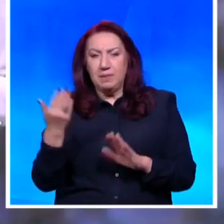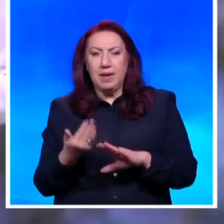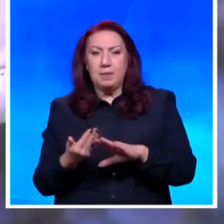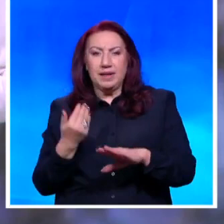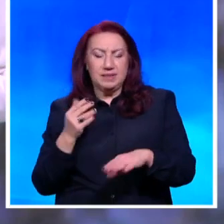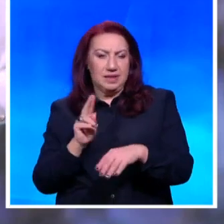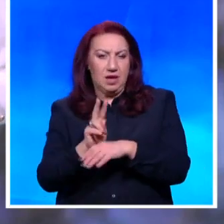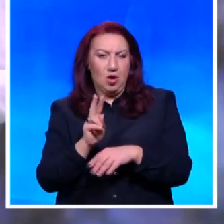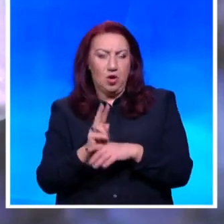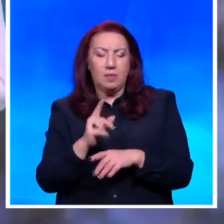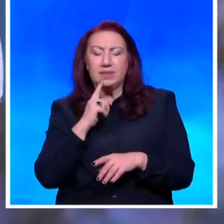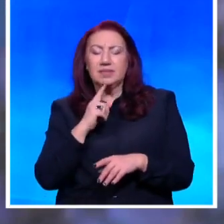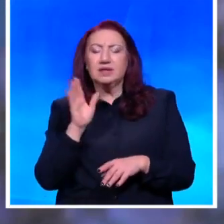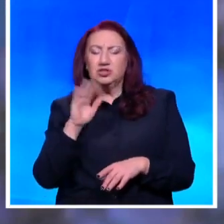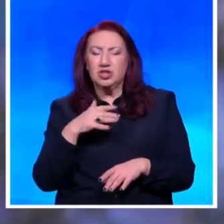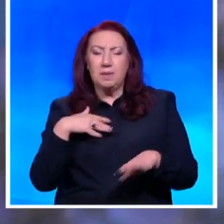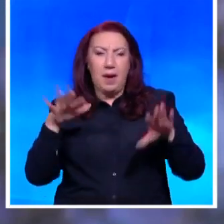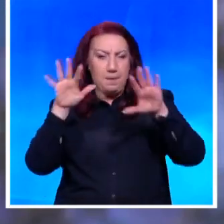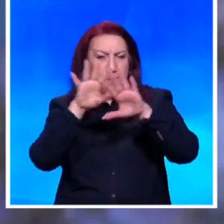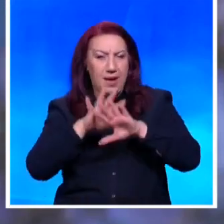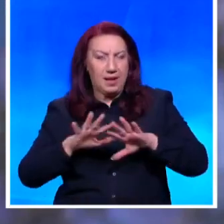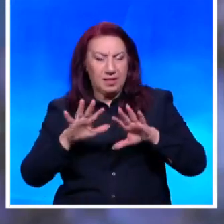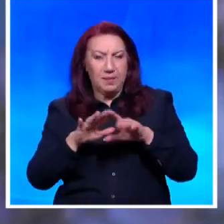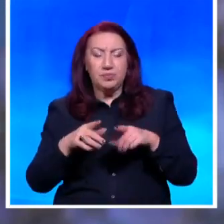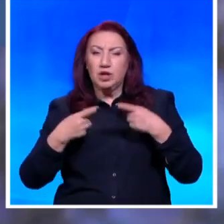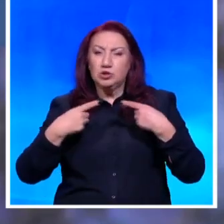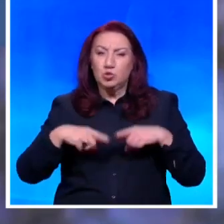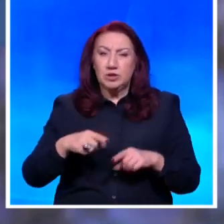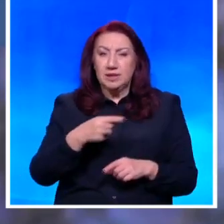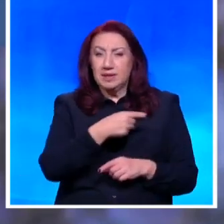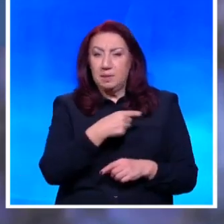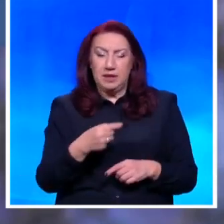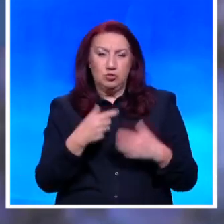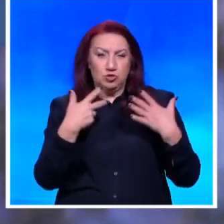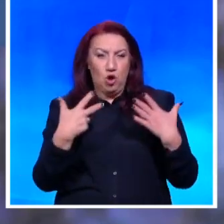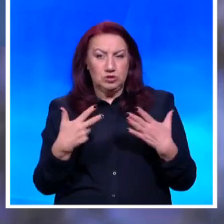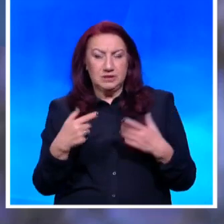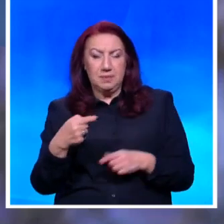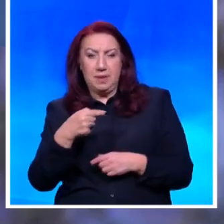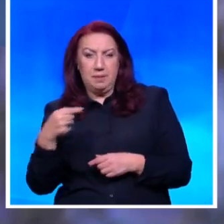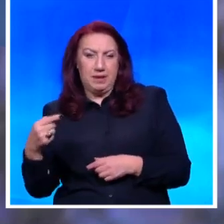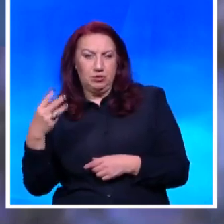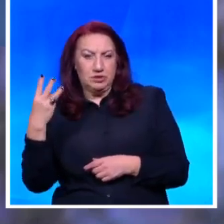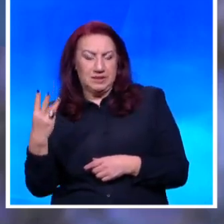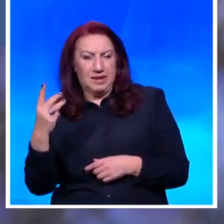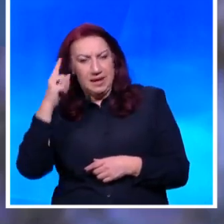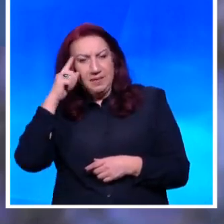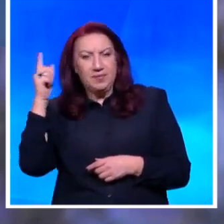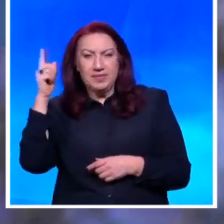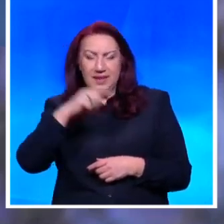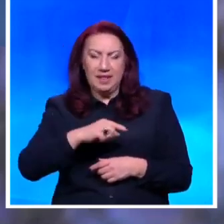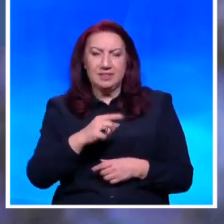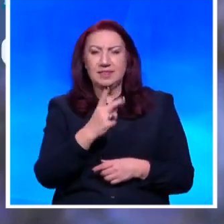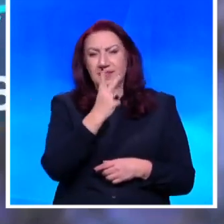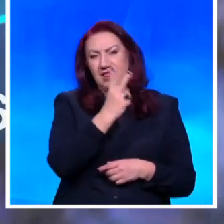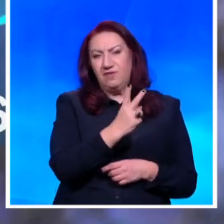равнините отново ще бъде мъгливо. Сутрешните температури ще бъдат от минус 8 до минус 3 градуса, дневните предимно между 2 и